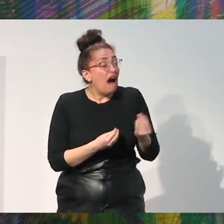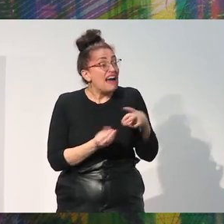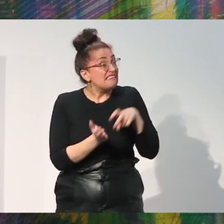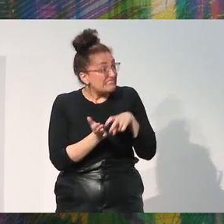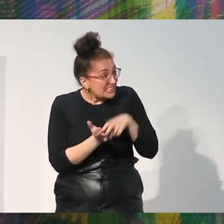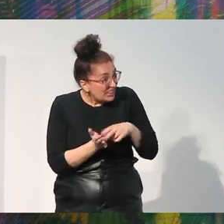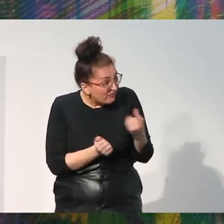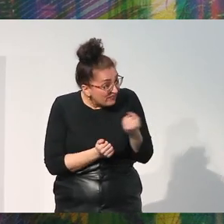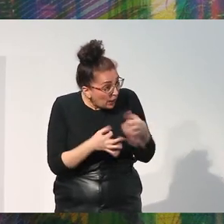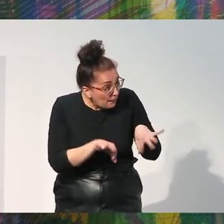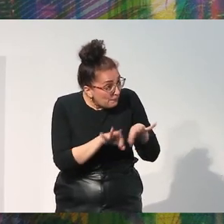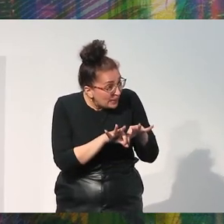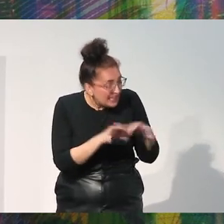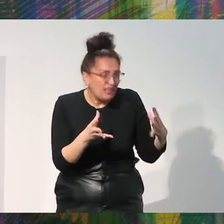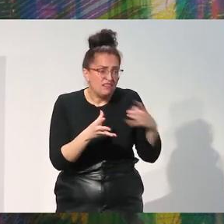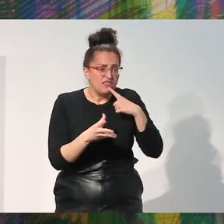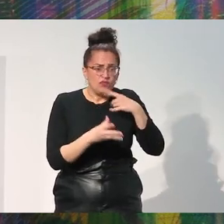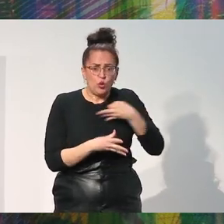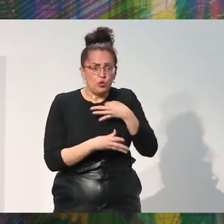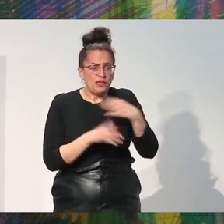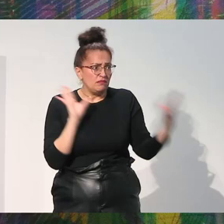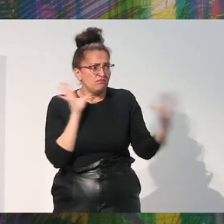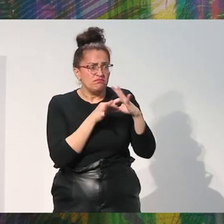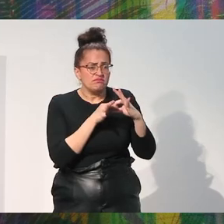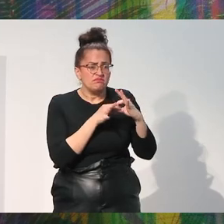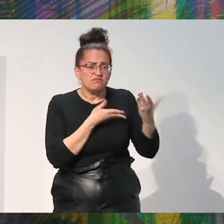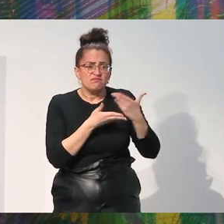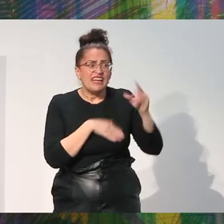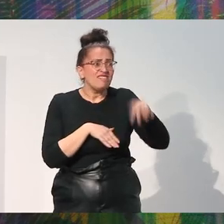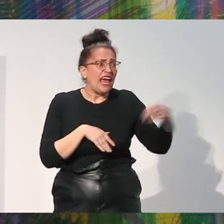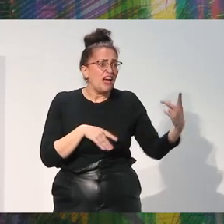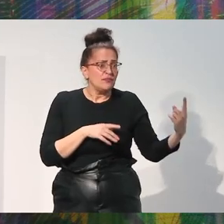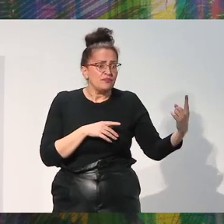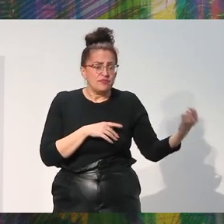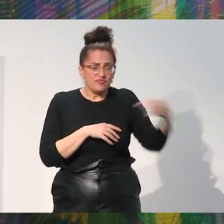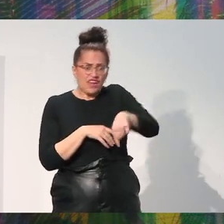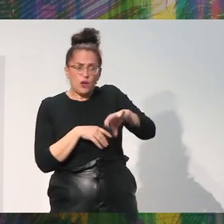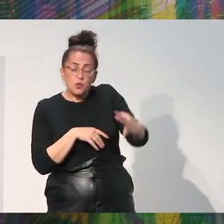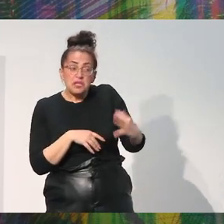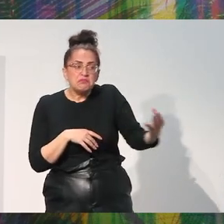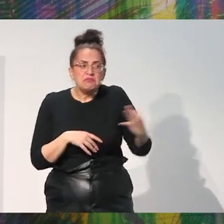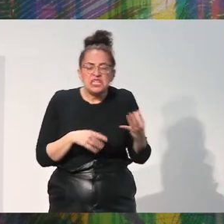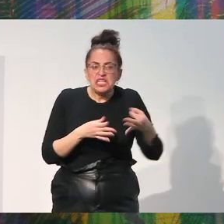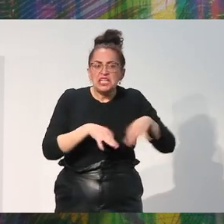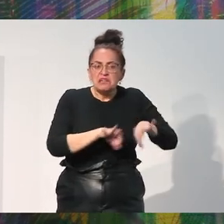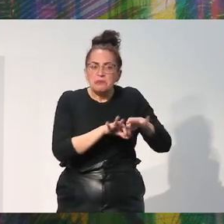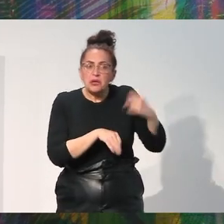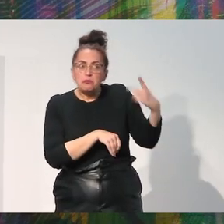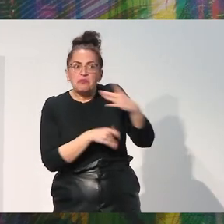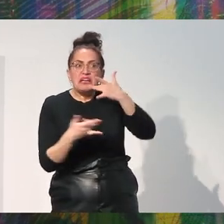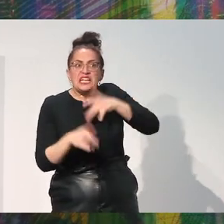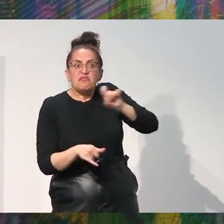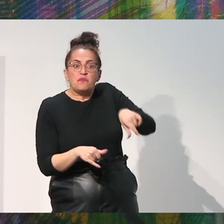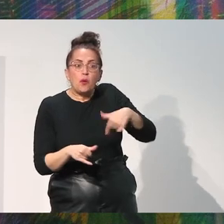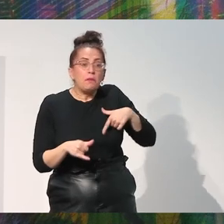Évidemment, il n'y a pas de question. Quand les élèves me disaient, on ne sait pas pourquoi il est là, lui par exemple, apparemment il aurait quitté son pays, et c'est vrai qu'ils ne